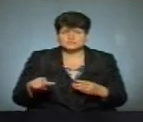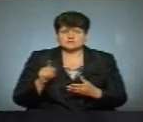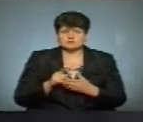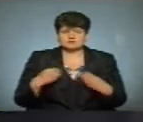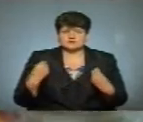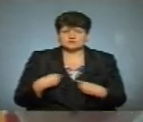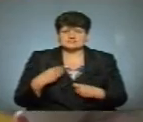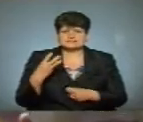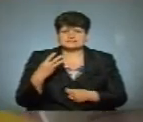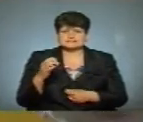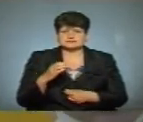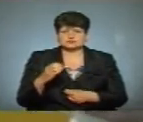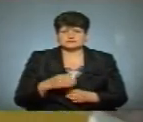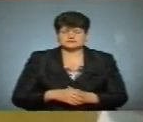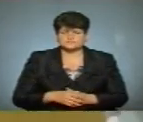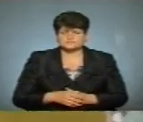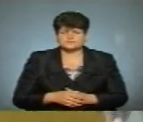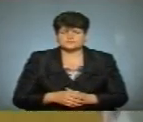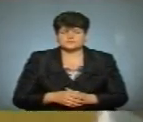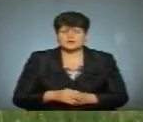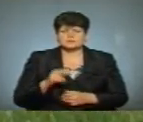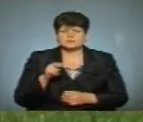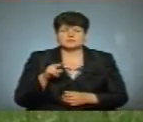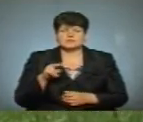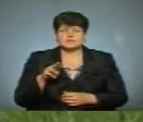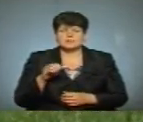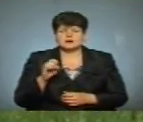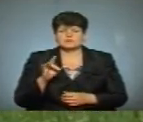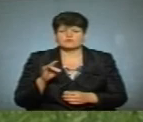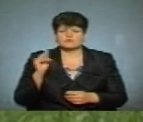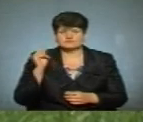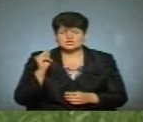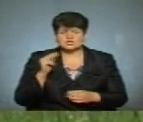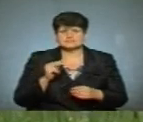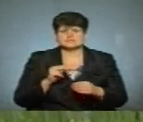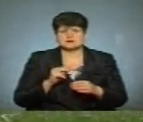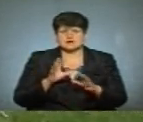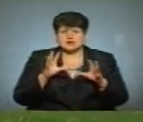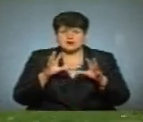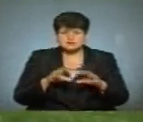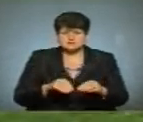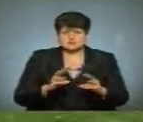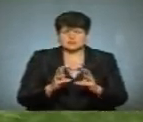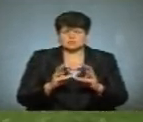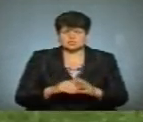30 секунд. Петро Марков із Байковецької громади вчиться гасити пожежу.